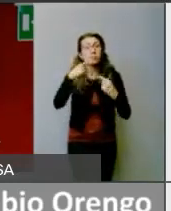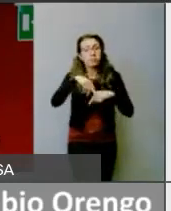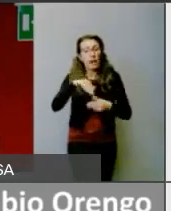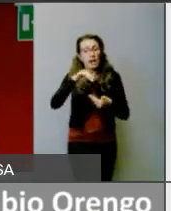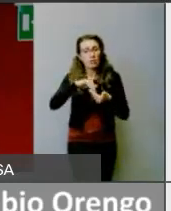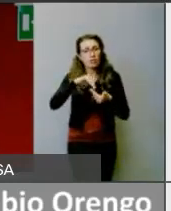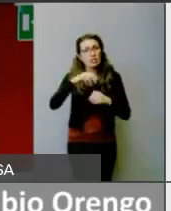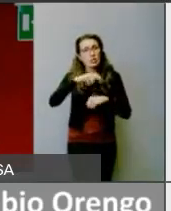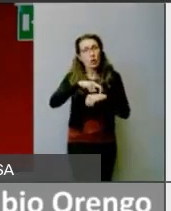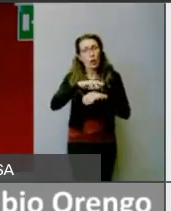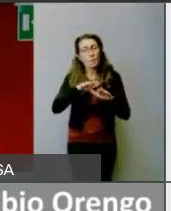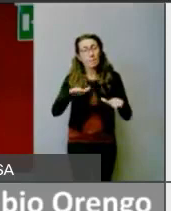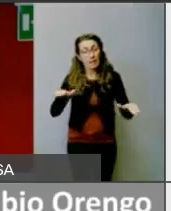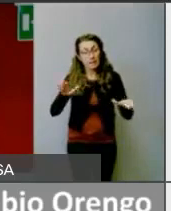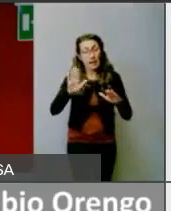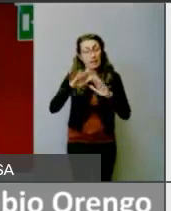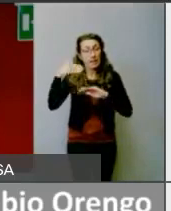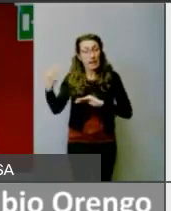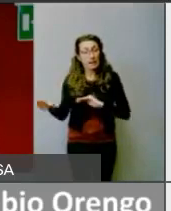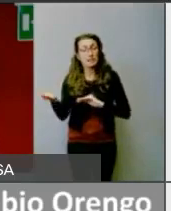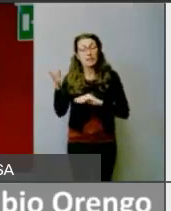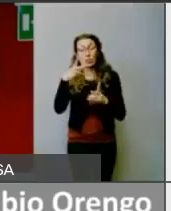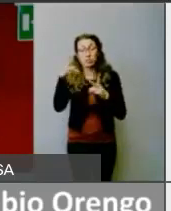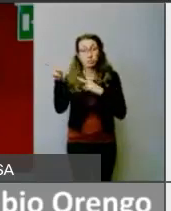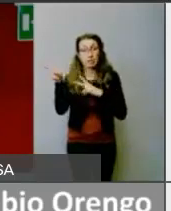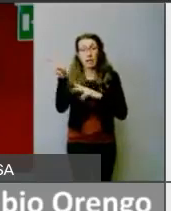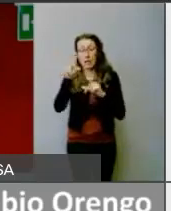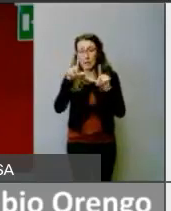Liguria. A lei la risposta, grazie.